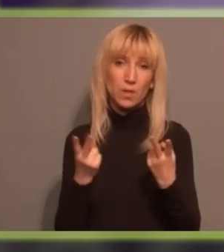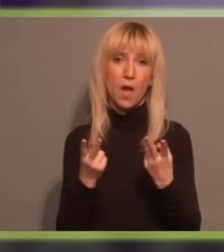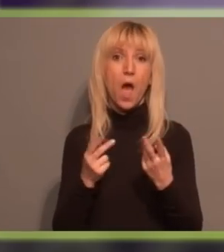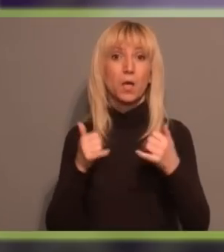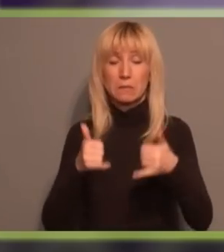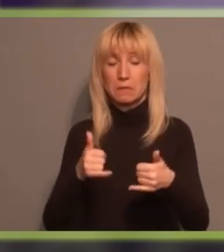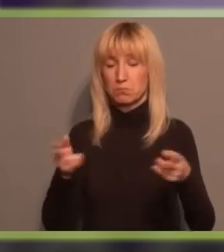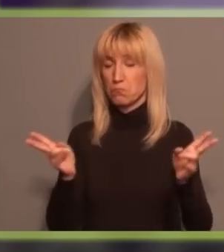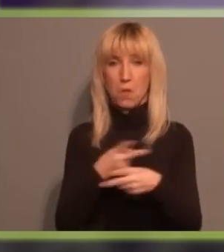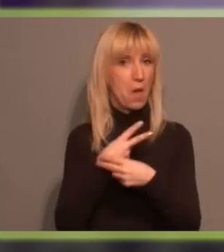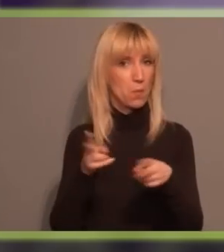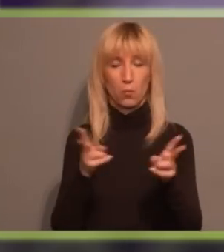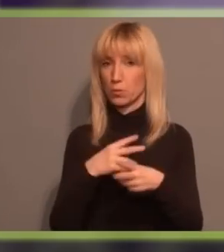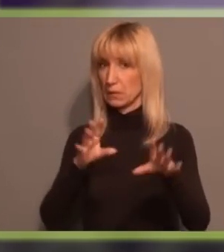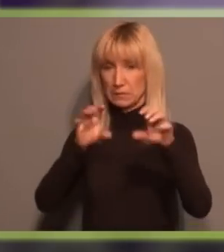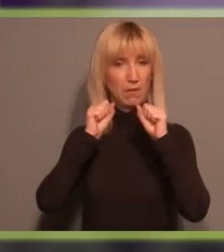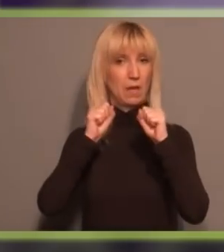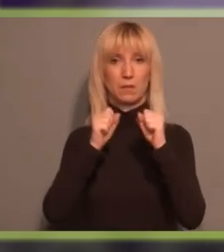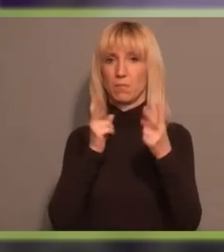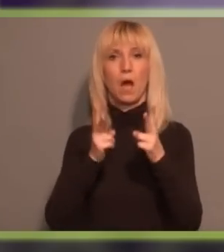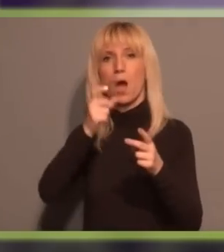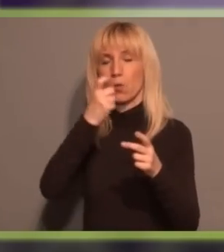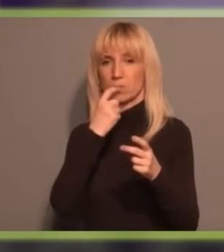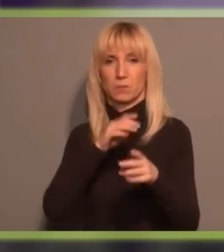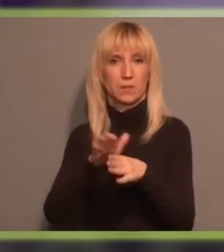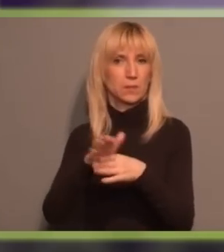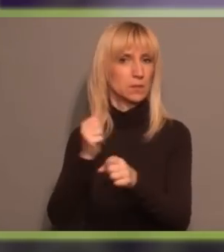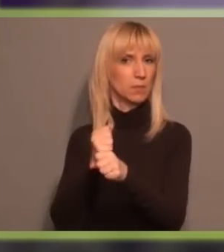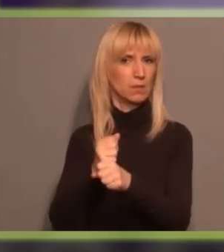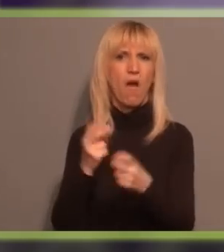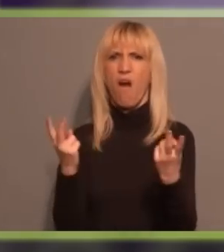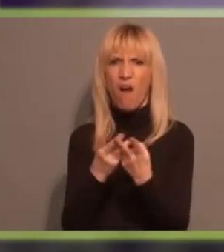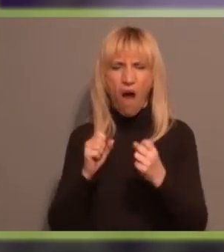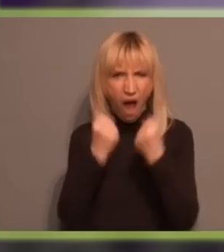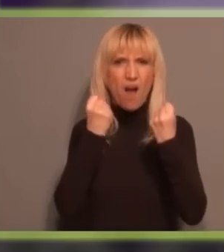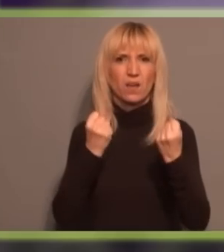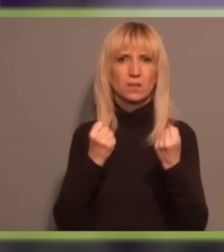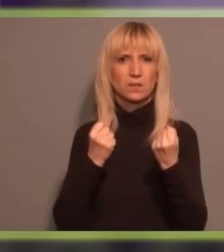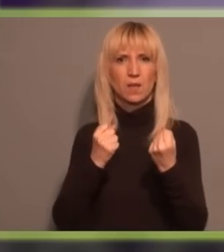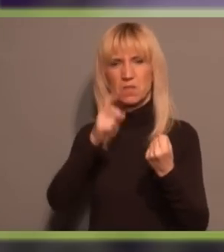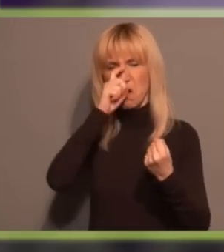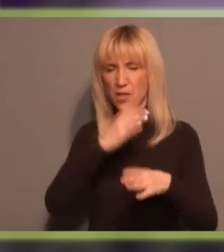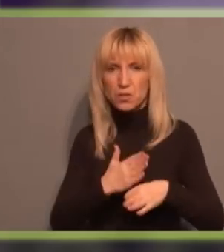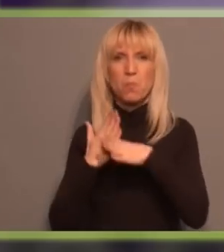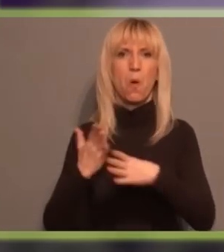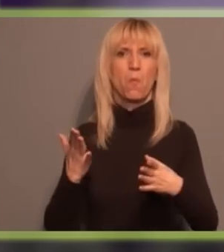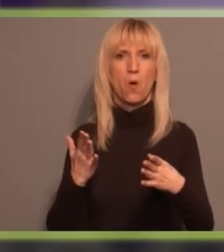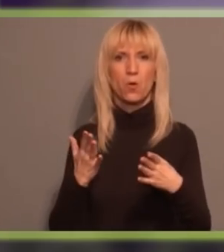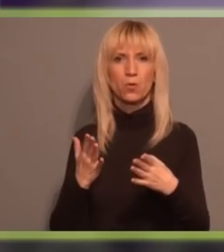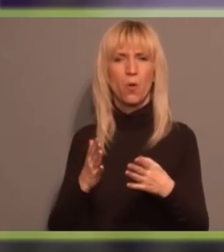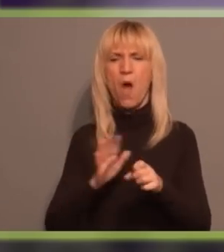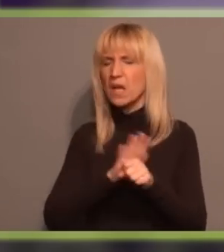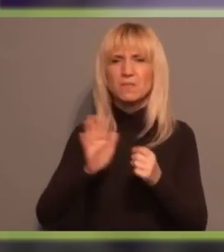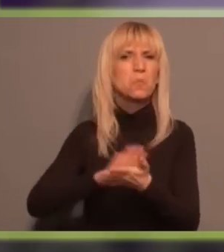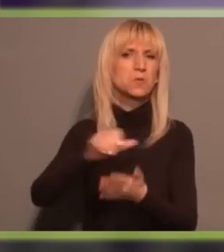mogu da shvatim i ne mogu da prihvatim rada u srpskom. Kao agresivni ili šta znam, neću sve da pomognu,